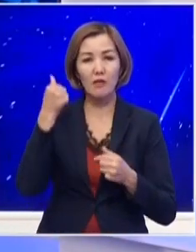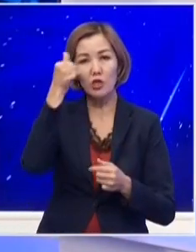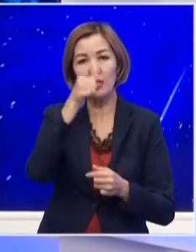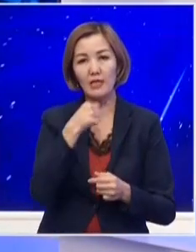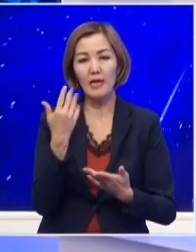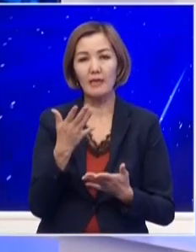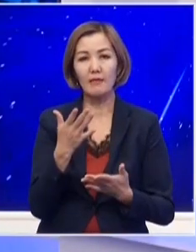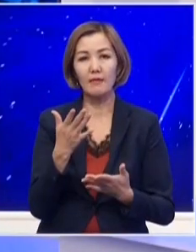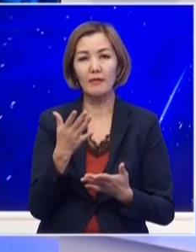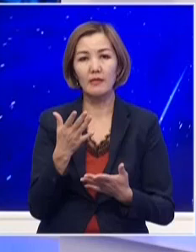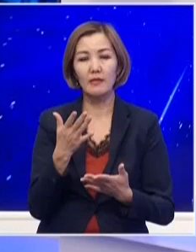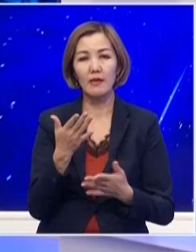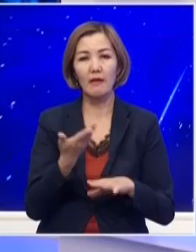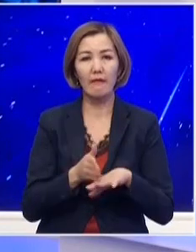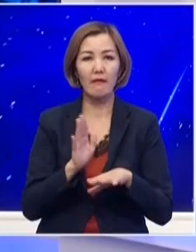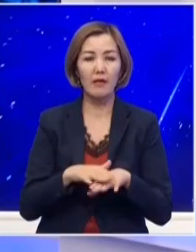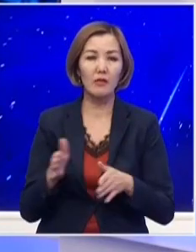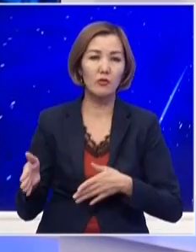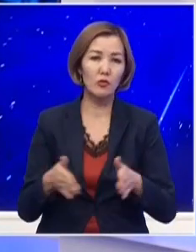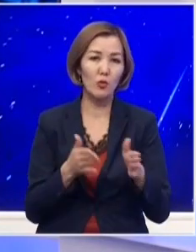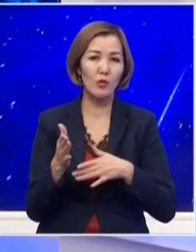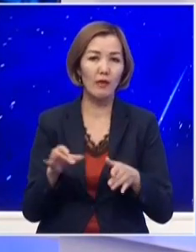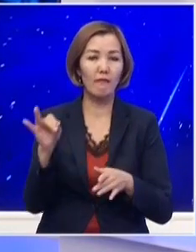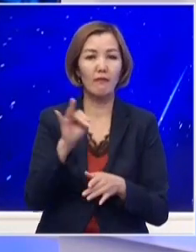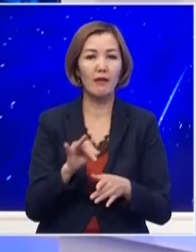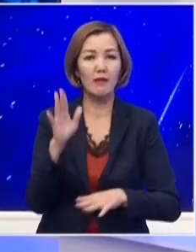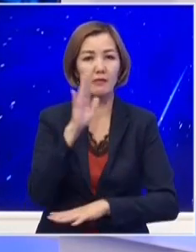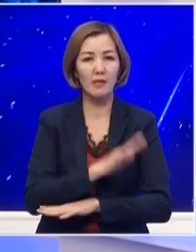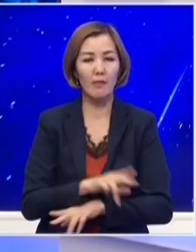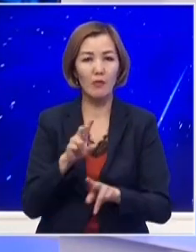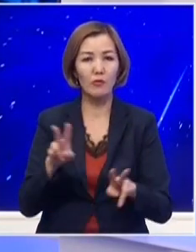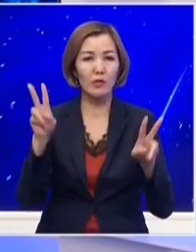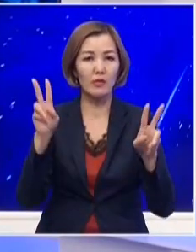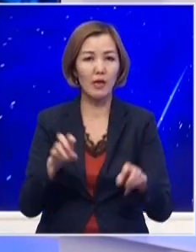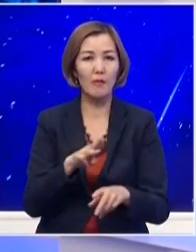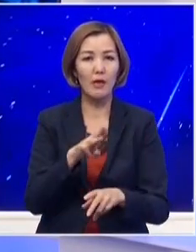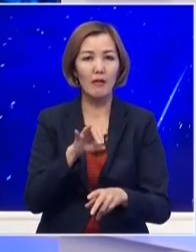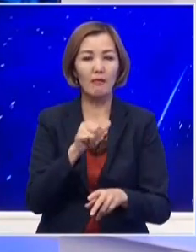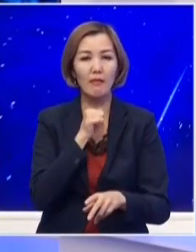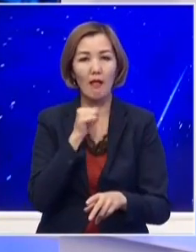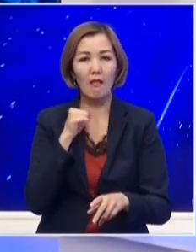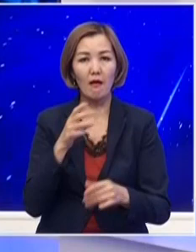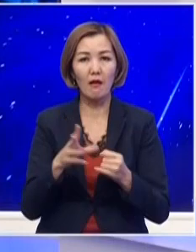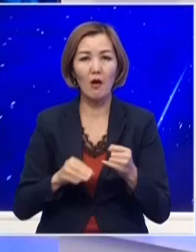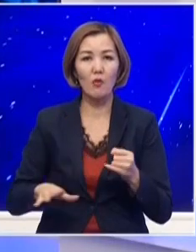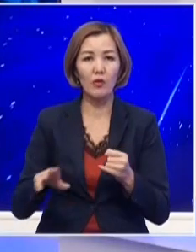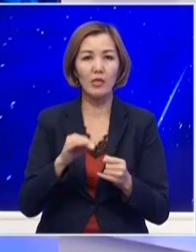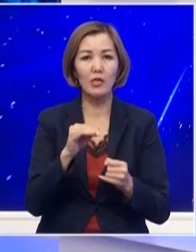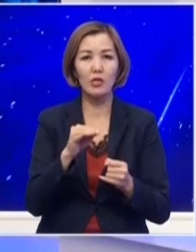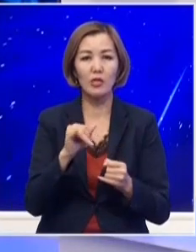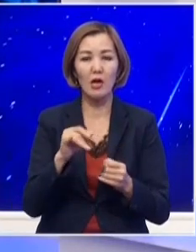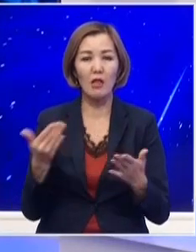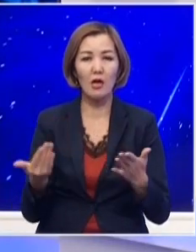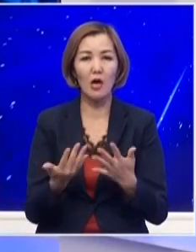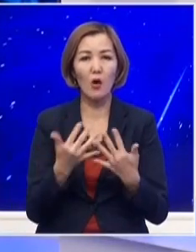Azalı жолдар мен азапты жолдар тарих сабағы. Осындай тақырыппен Талғар ауданы Жаңалық ауылындағы саяси